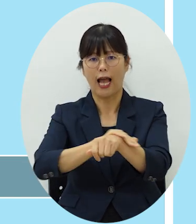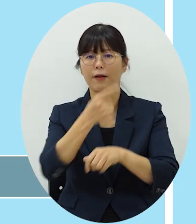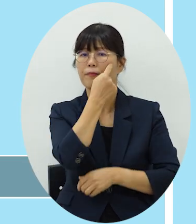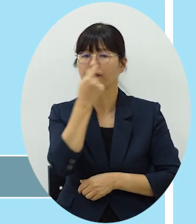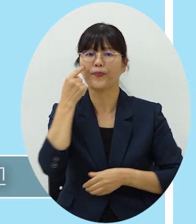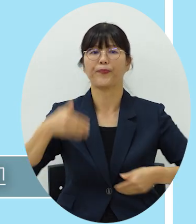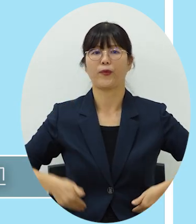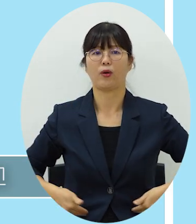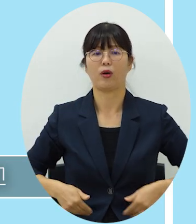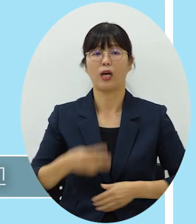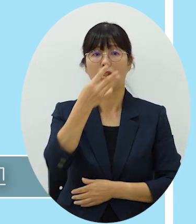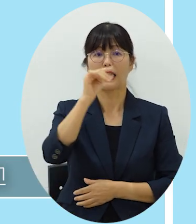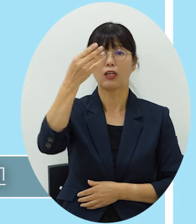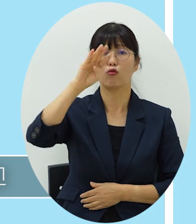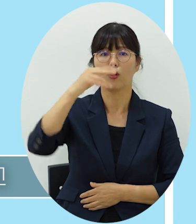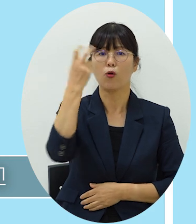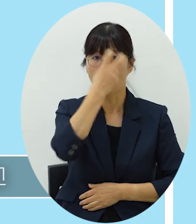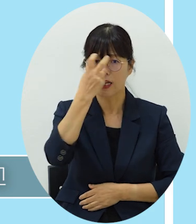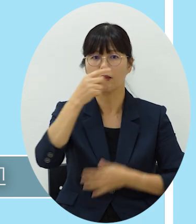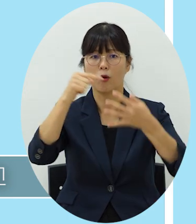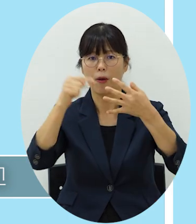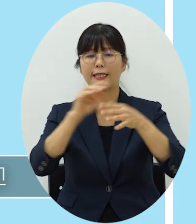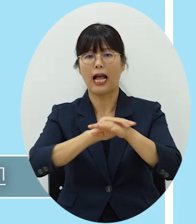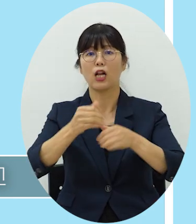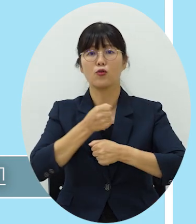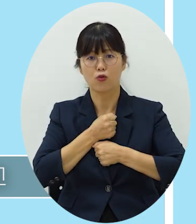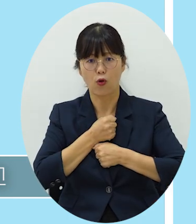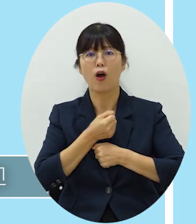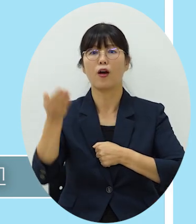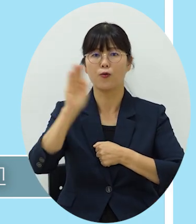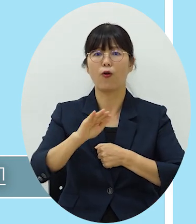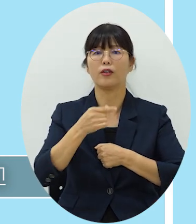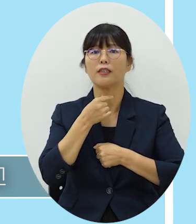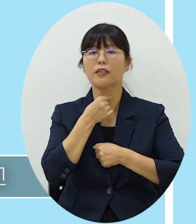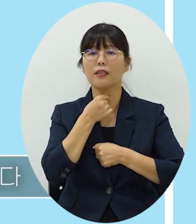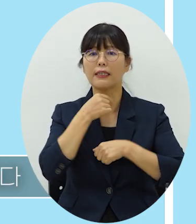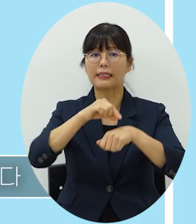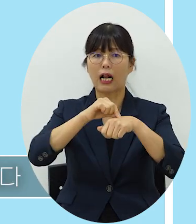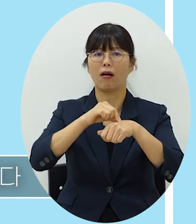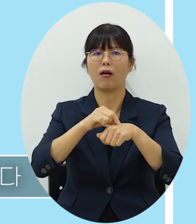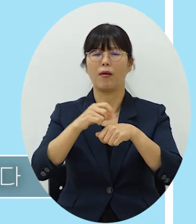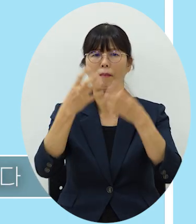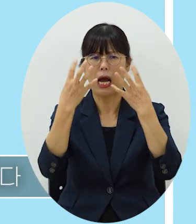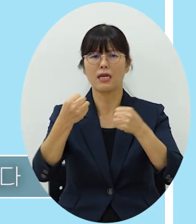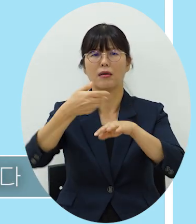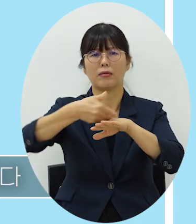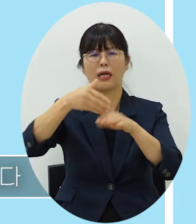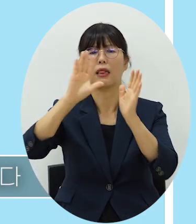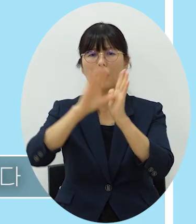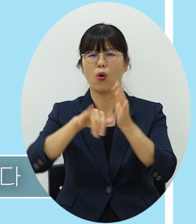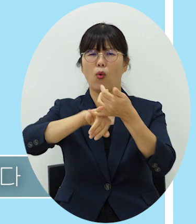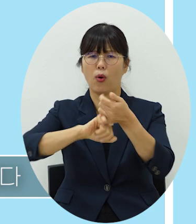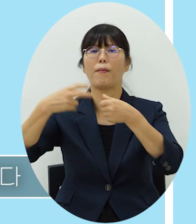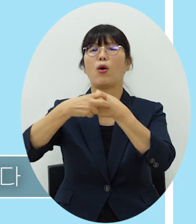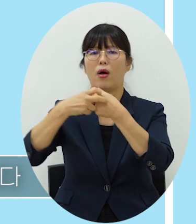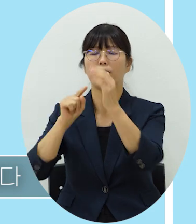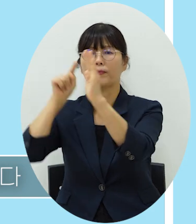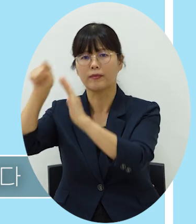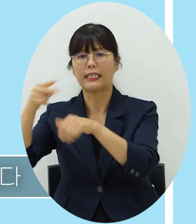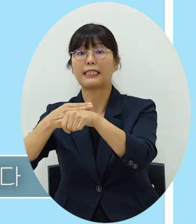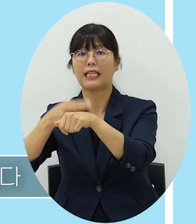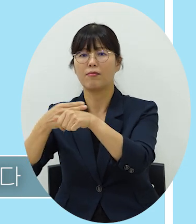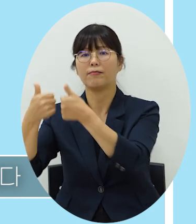확인해야 합니다. T튜브 관리사항을 잘 지킨다고 하더라도 덧살의 크기가 커지고 피가 많이 날 때는 꼭 병원에